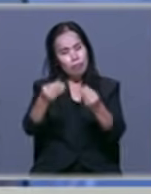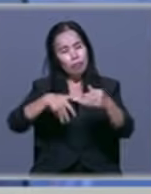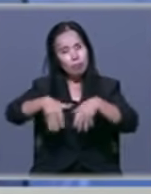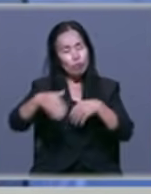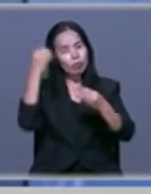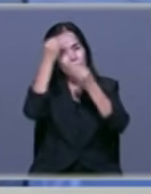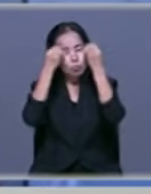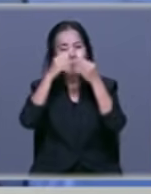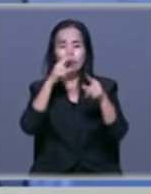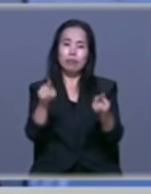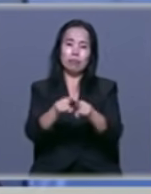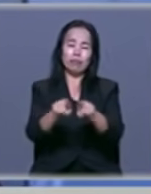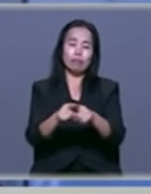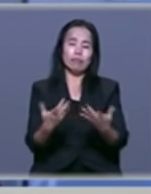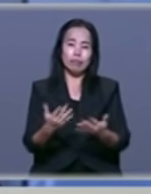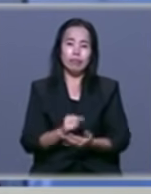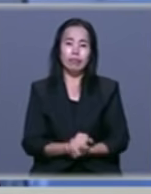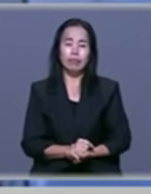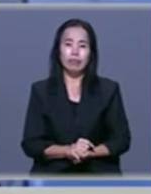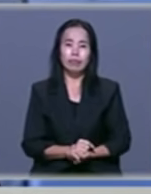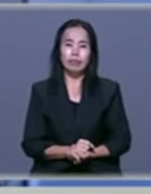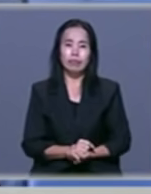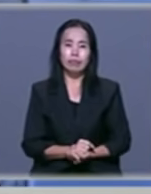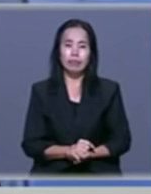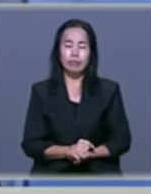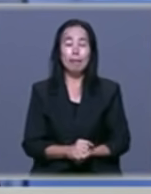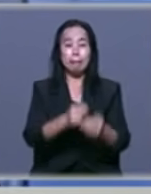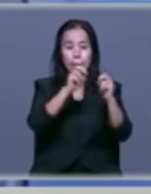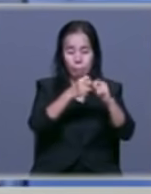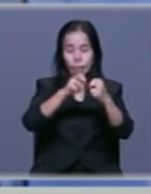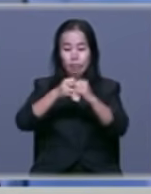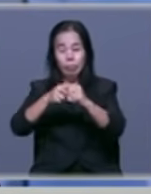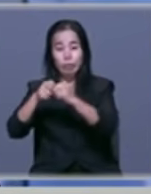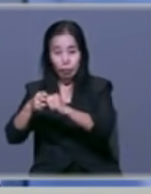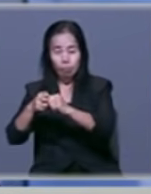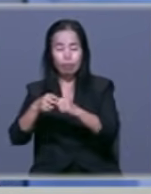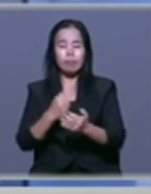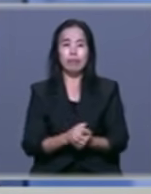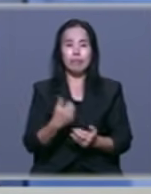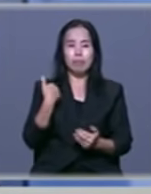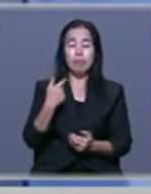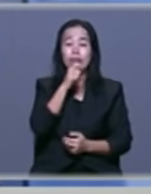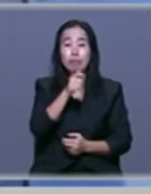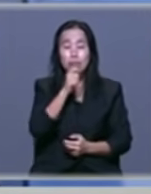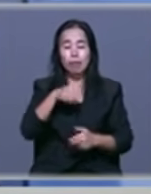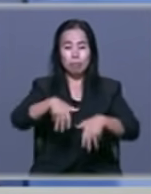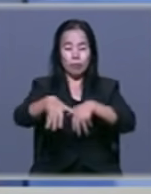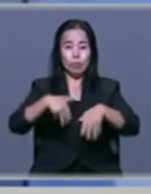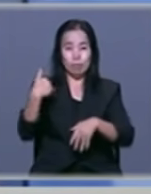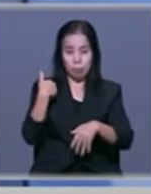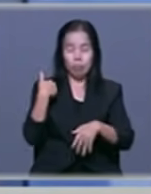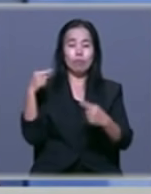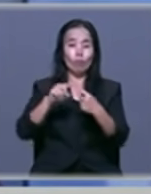อันนี้เนี่ยนะฮะ อาจารย์มานะติรยาภิวัตรของคณะบดีนิเทศศาสตร์เนี่ยเขาให้สัมภาษณ์กับประชาชนเขาชี้ว่